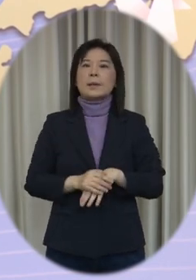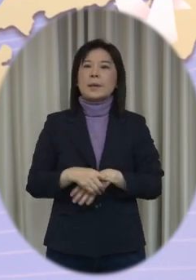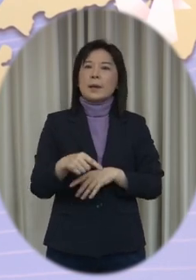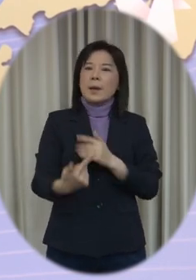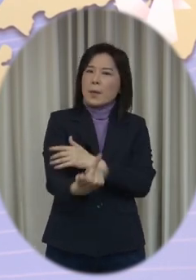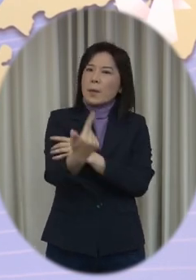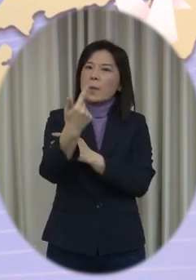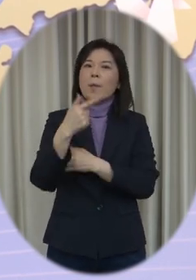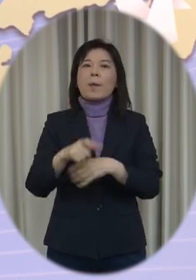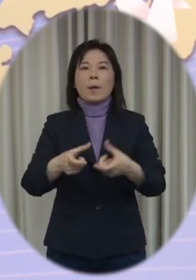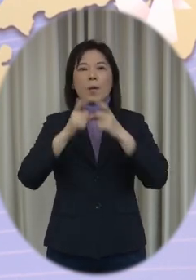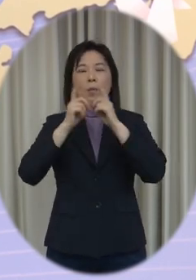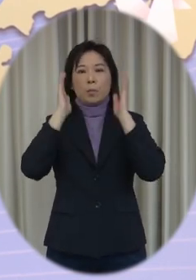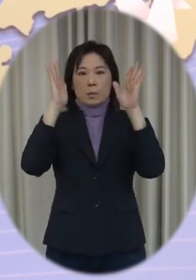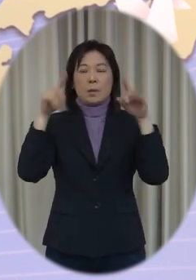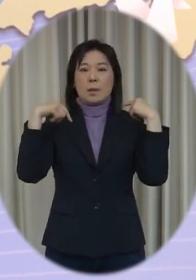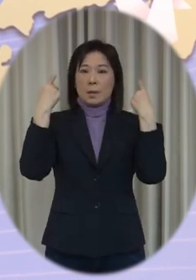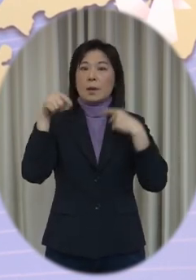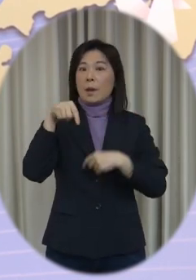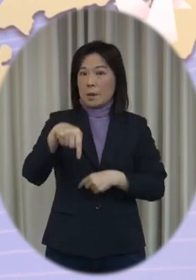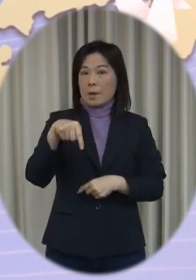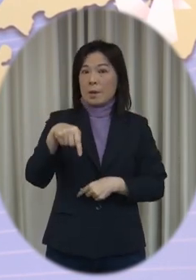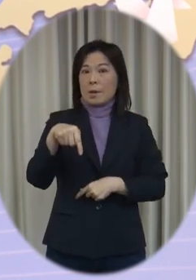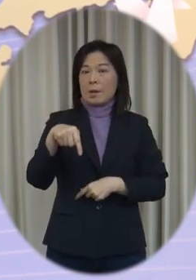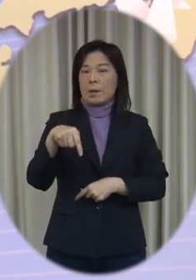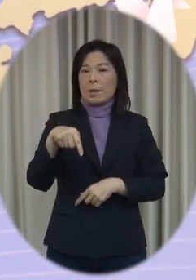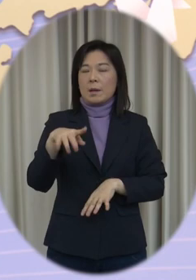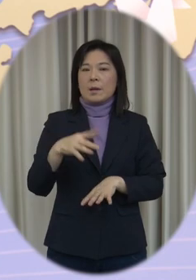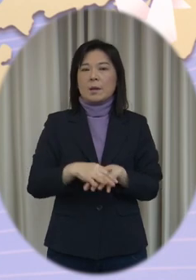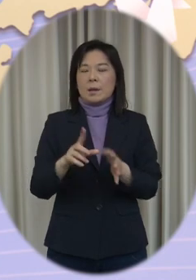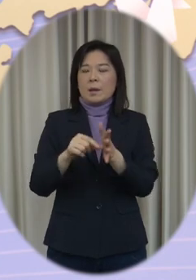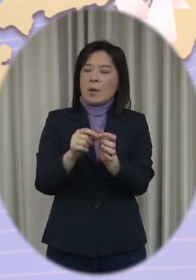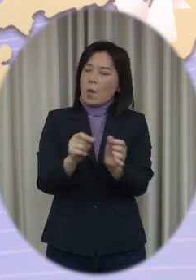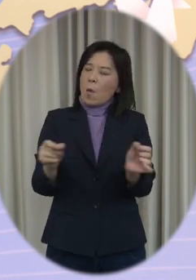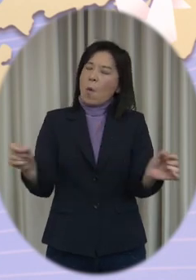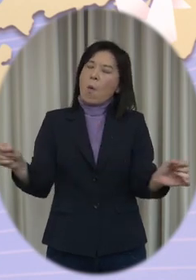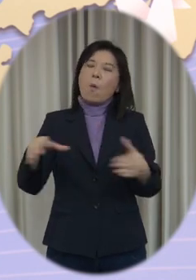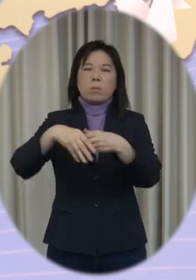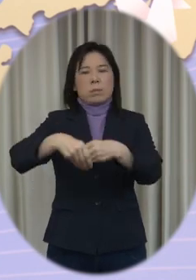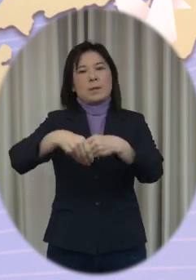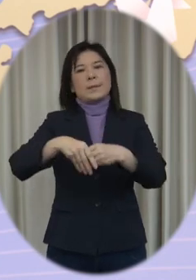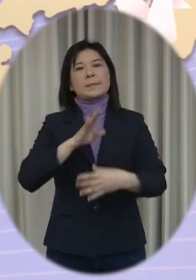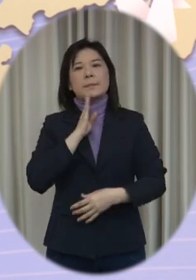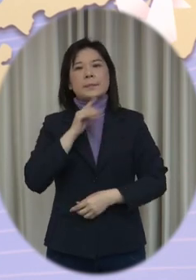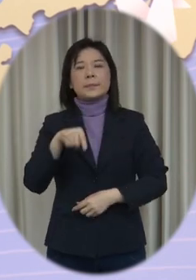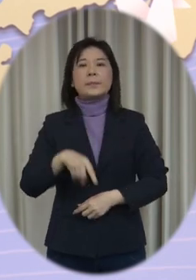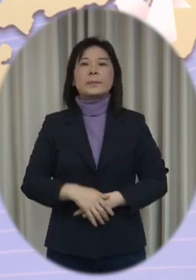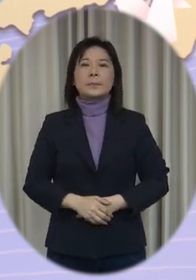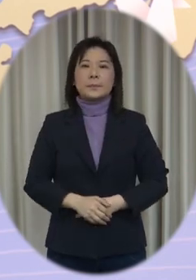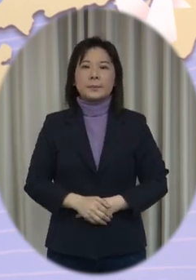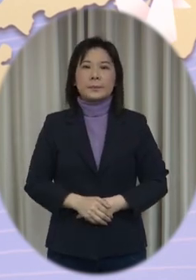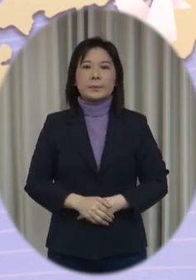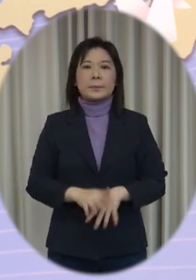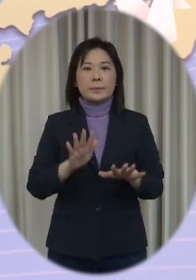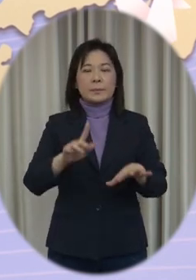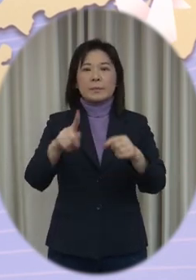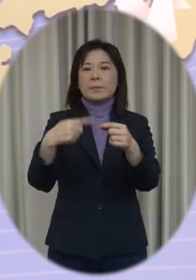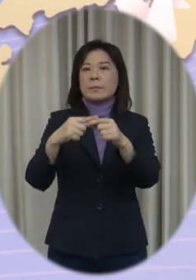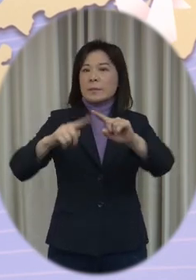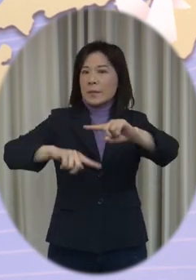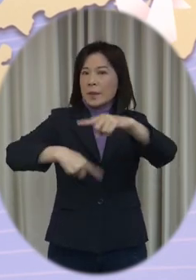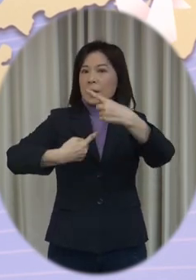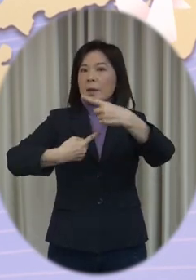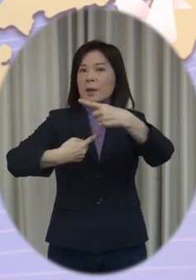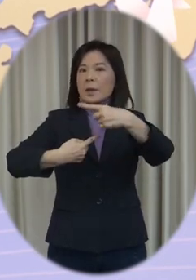速重建的这种长期的深厚的友谊。那今年元旦发生